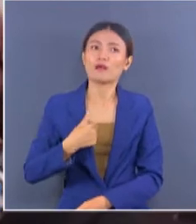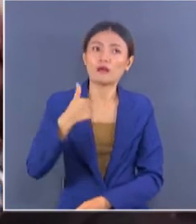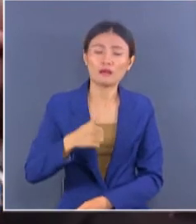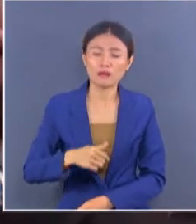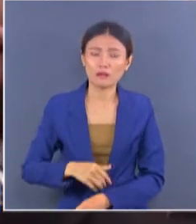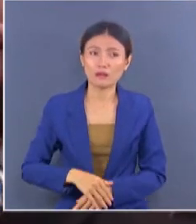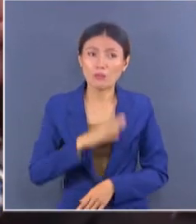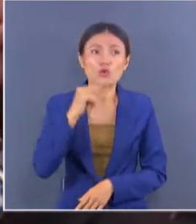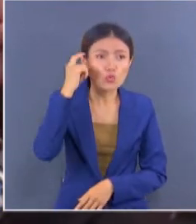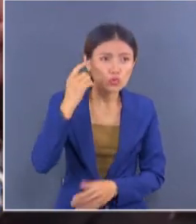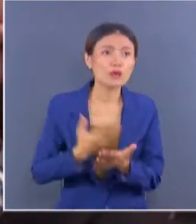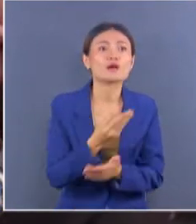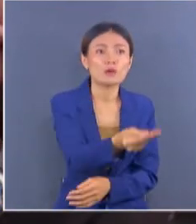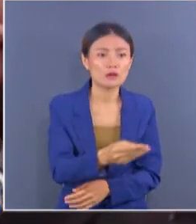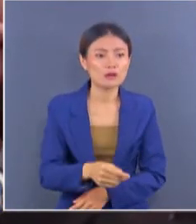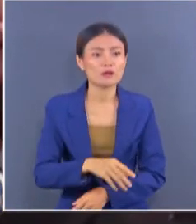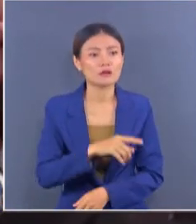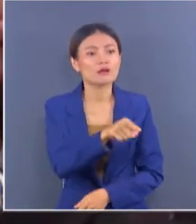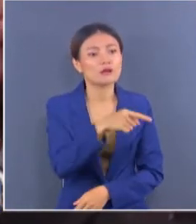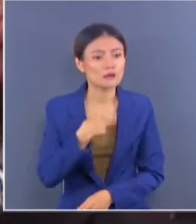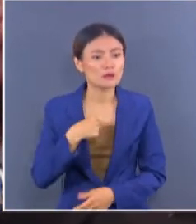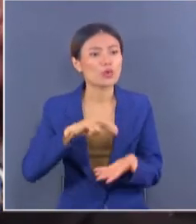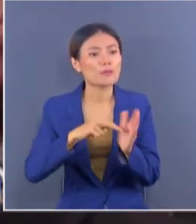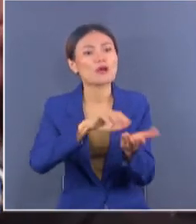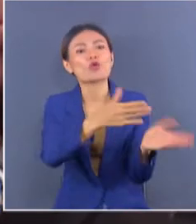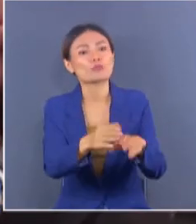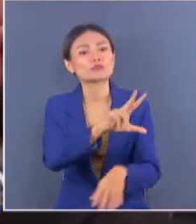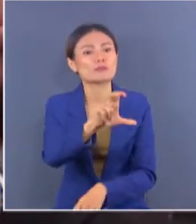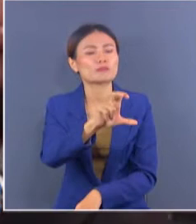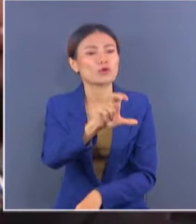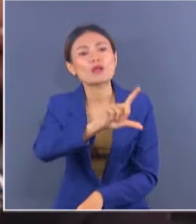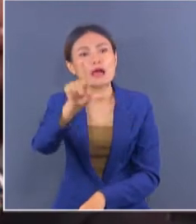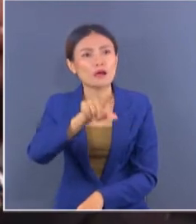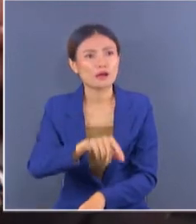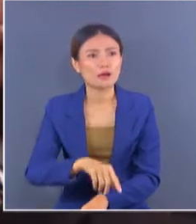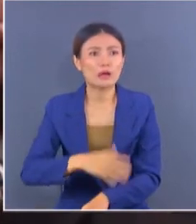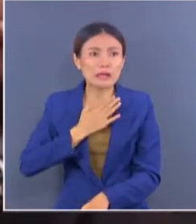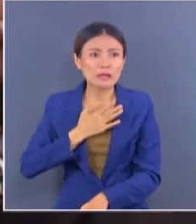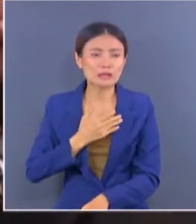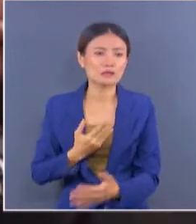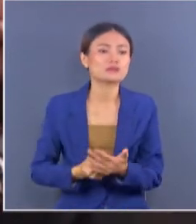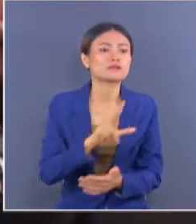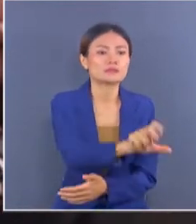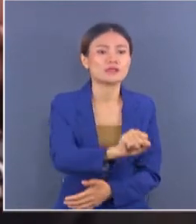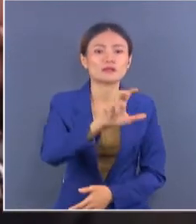แสนแต่ของบ่อนบัตรนี้ไม่เสีย300ล้านไปแล้วเหรอเดี๋ยวป่ะทั้งละ3แสนเนี่ย10ตาก็3ล้าน